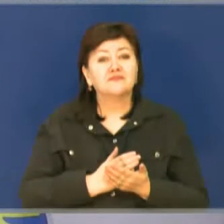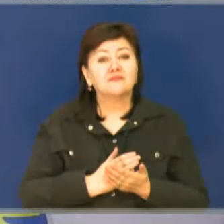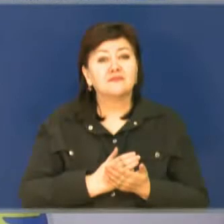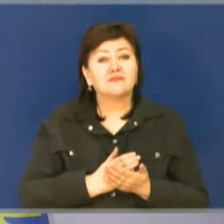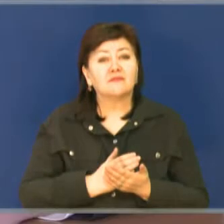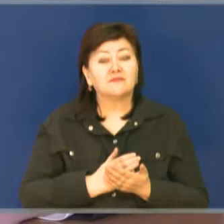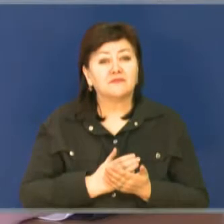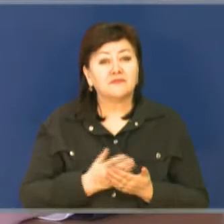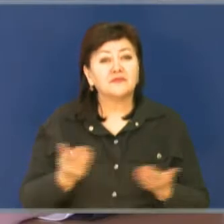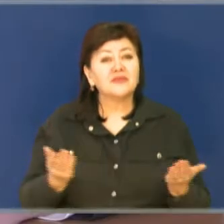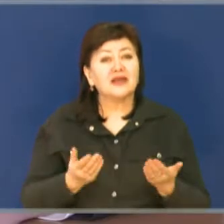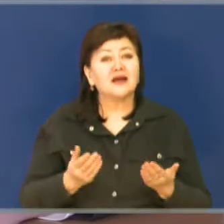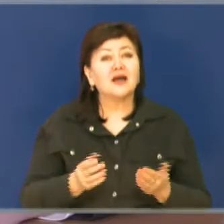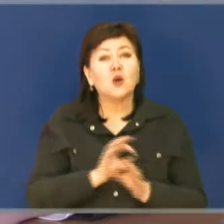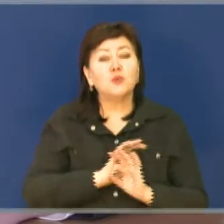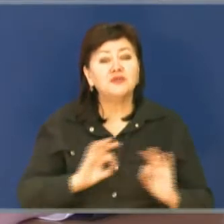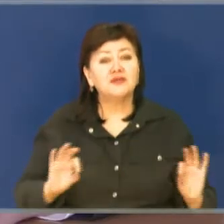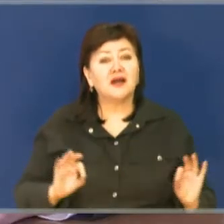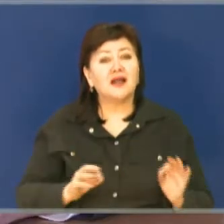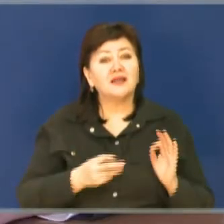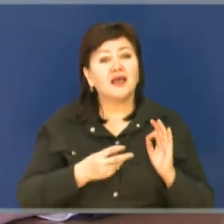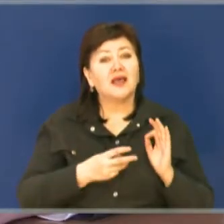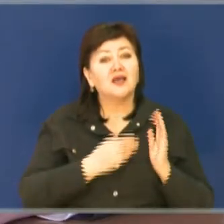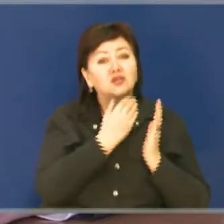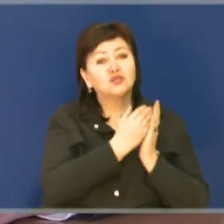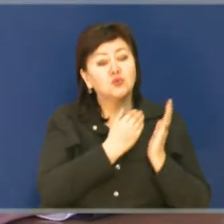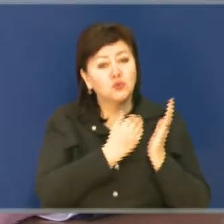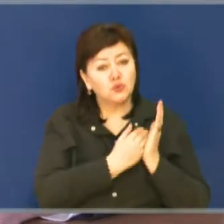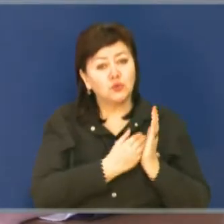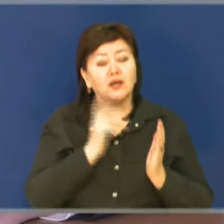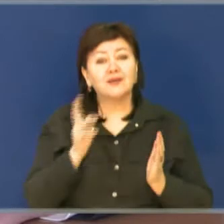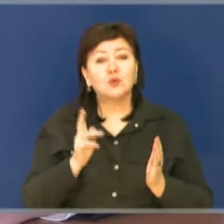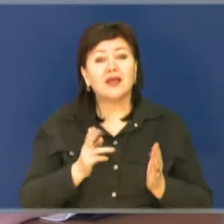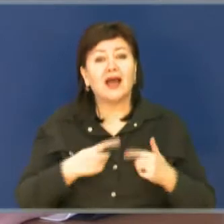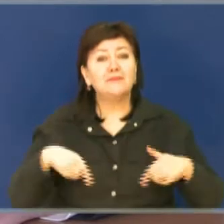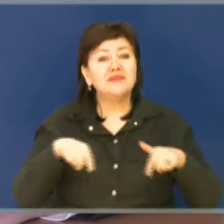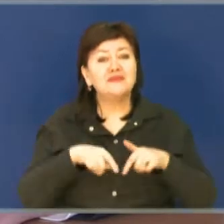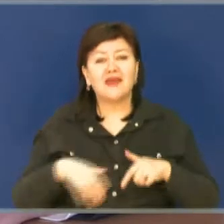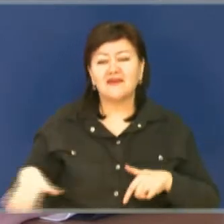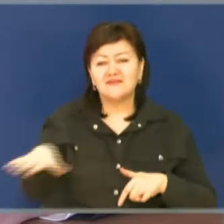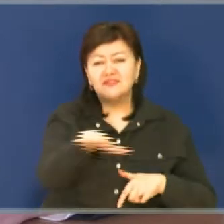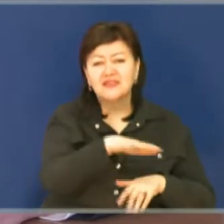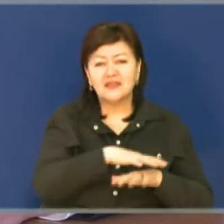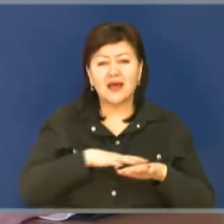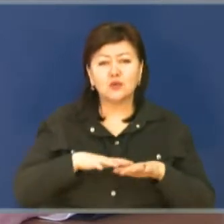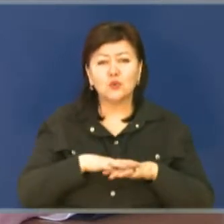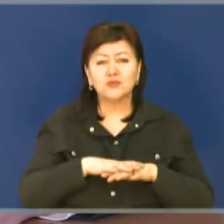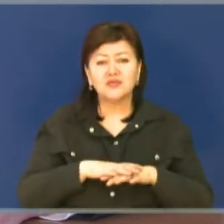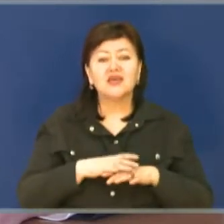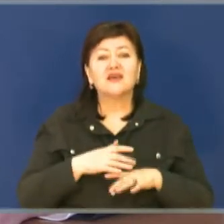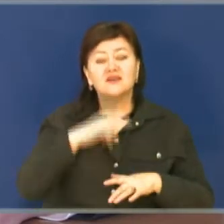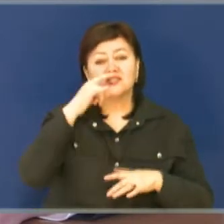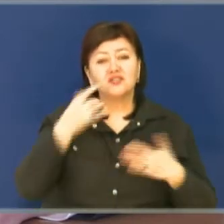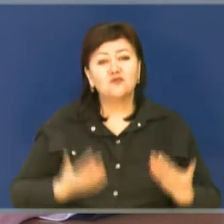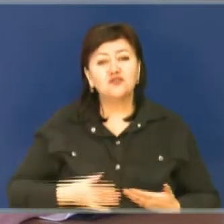Создание абсолютно уникальной структуры, которая объединяет все народы, живущие в Казахстане, а это,